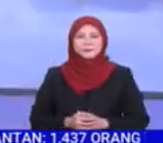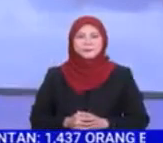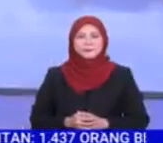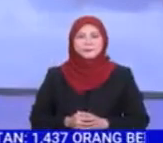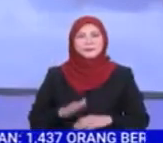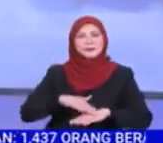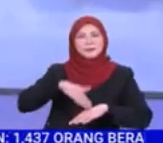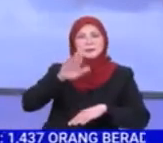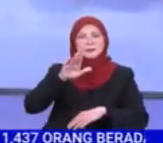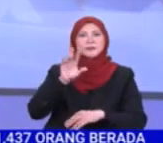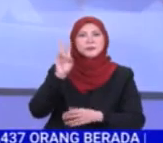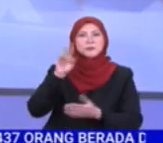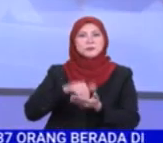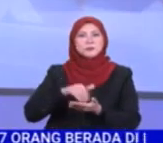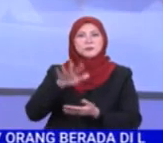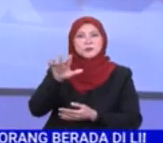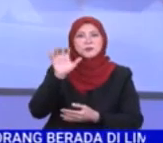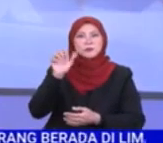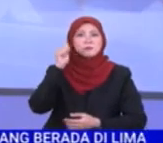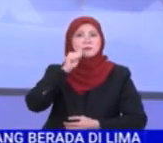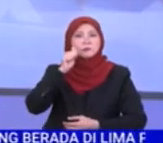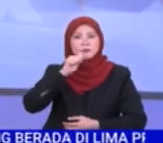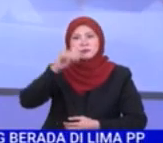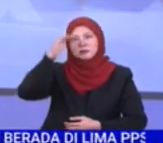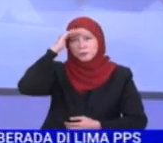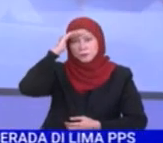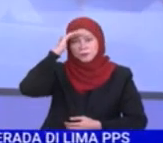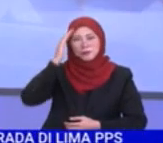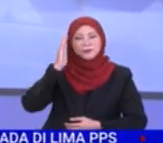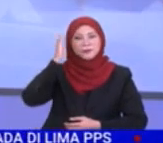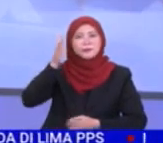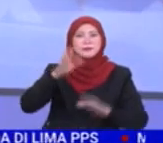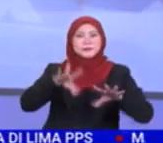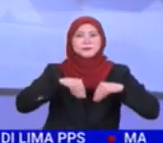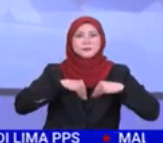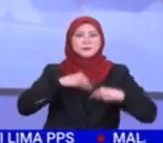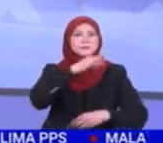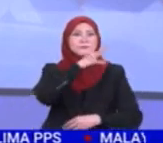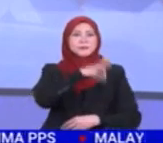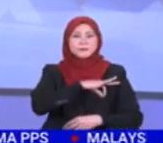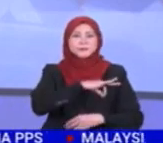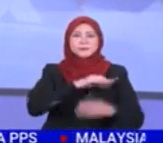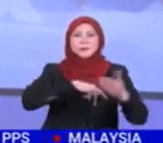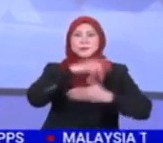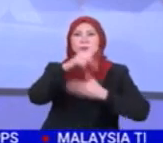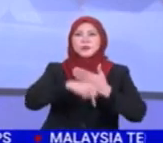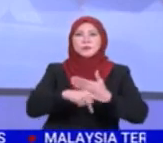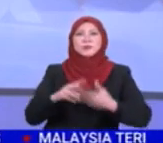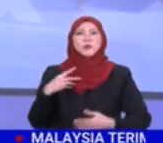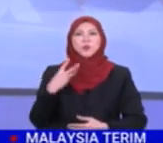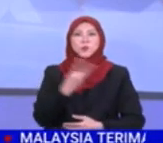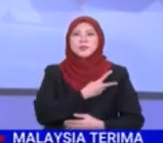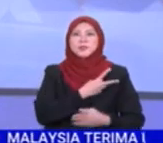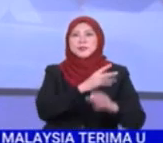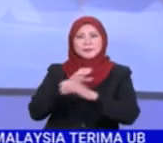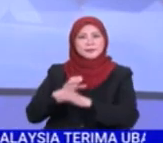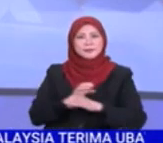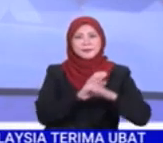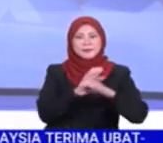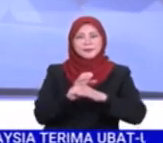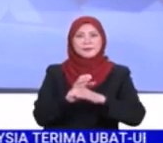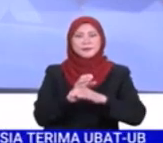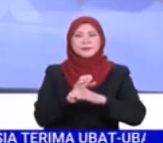Hai lebih 7500 wanita di Johor bakal menerima manfaat menerusi program weekend atau momen